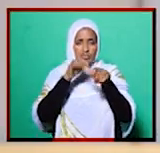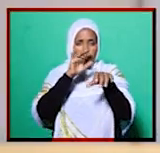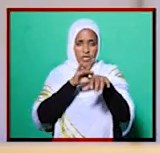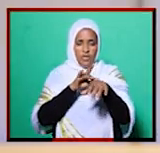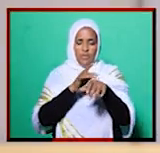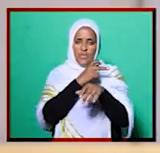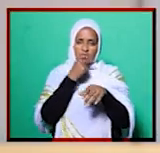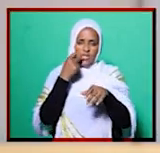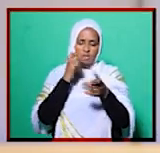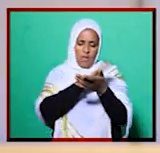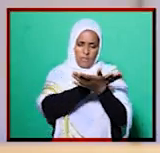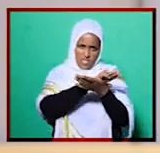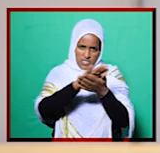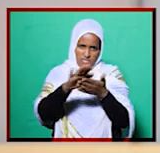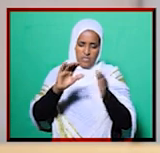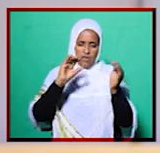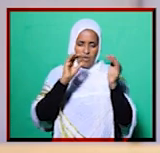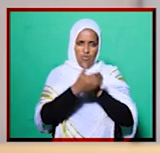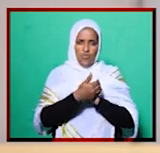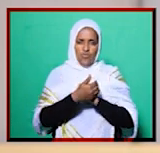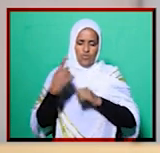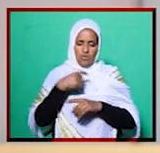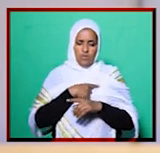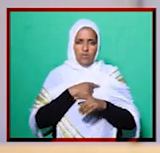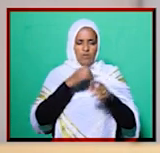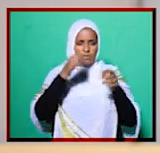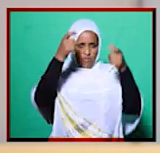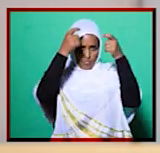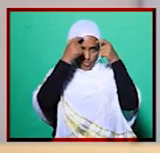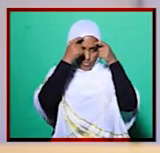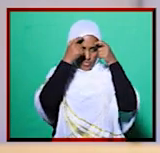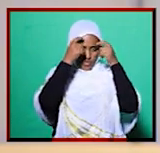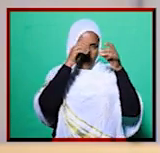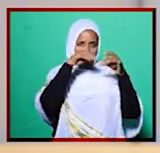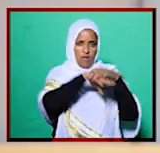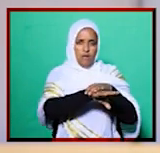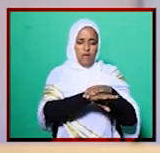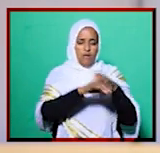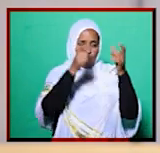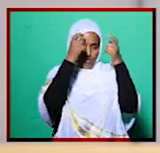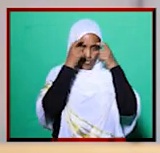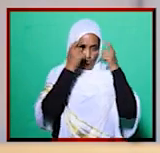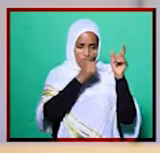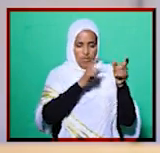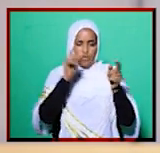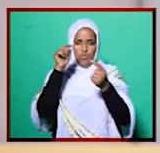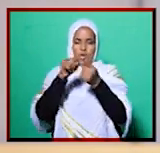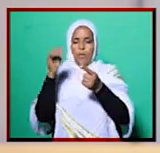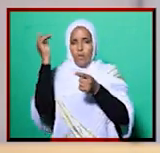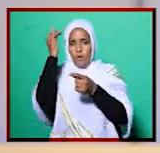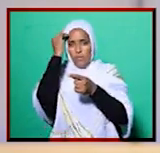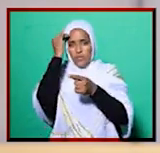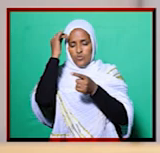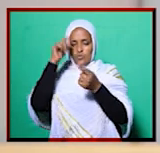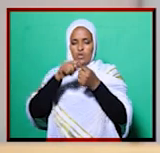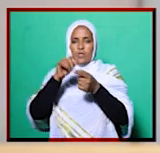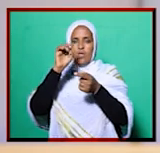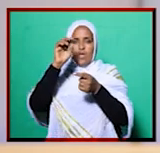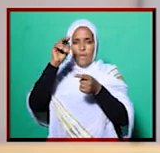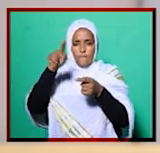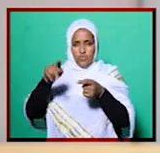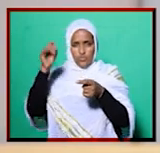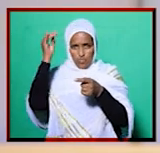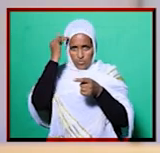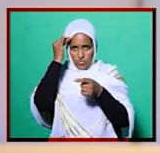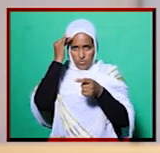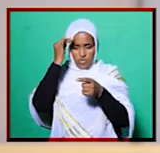ስለሚመልስ መጀመሪያ በድንግልና በንጽህና ሆነው በምናኔ ሕይወት በምንኩስና የኖሩ ከምንኩስና ደግሞ ወደ ጳጳስነት ወደ